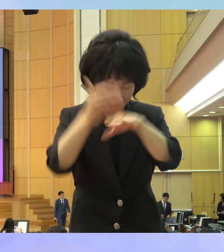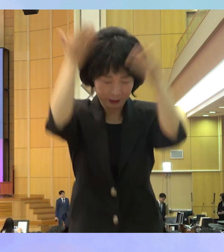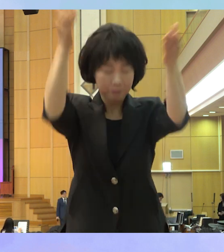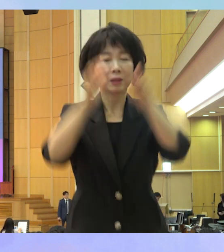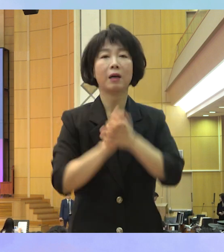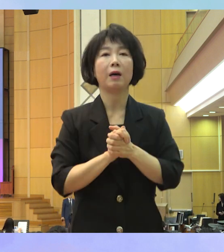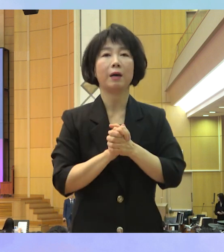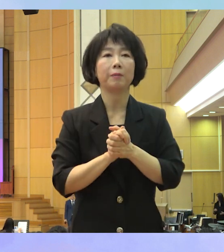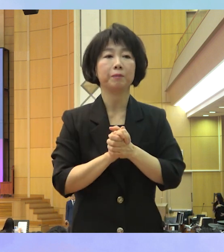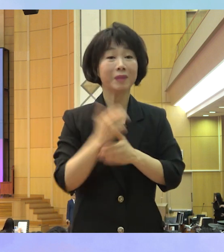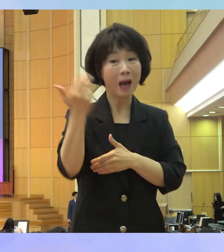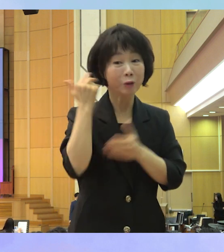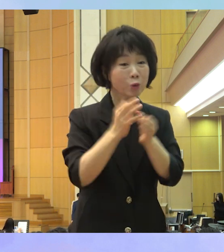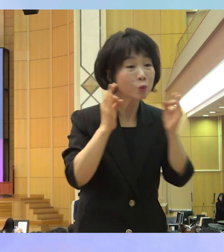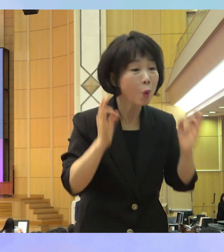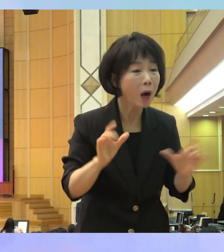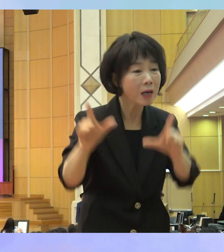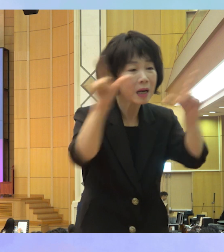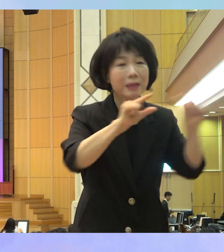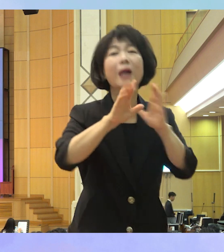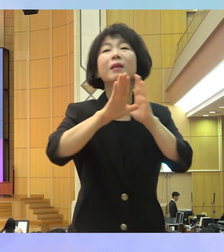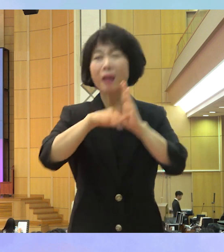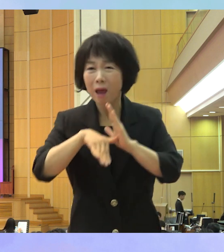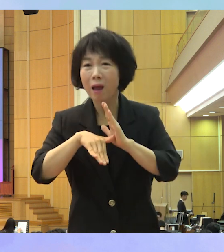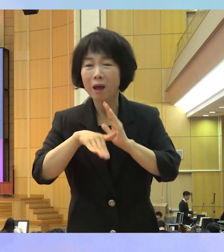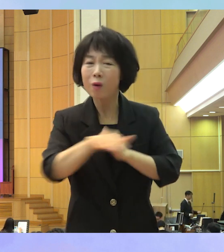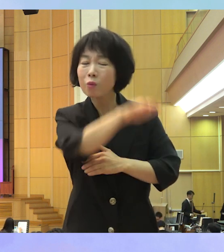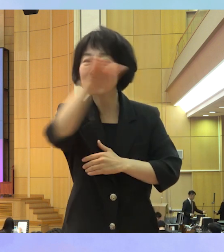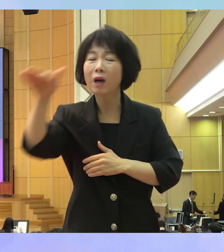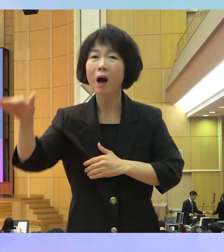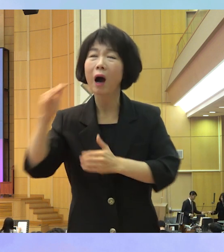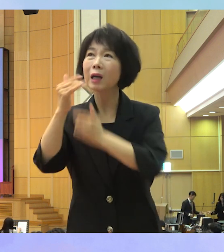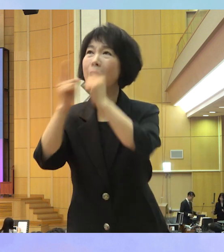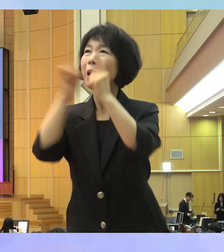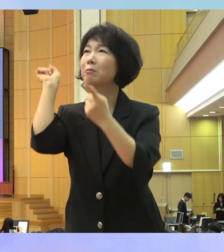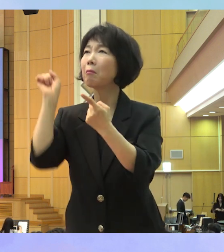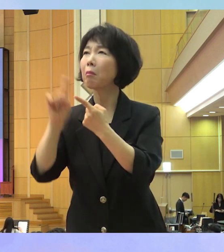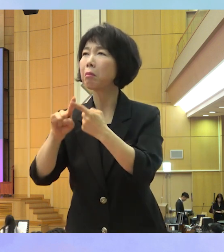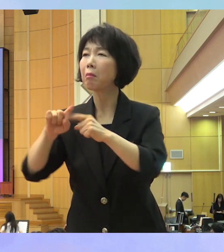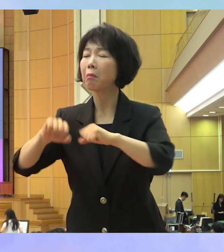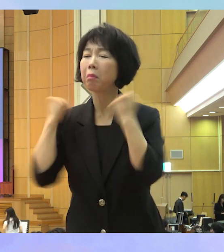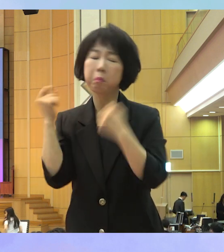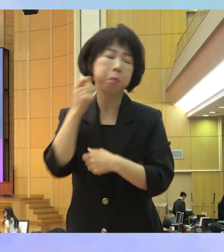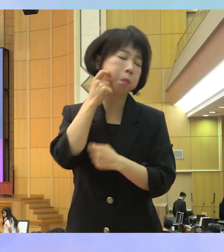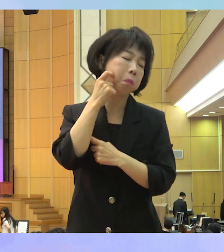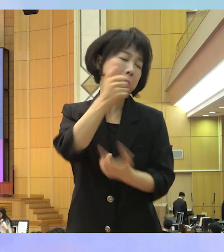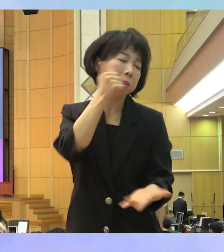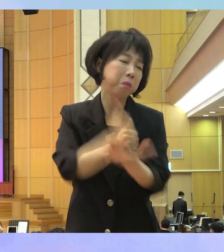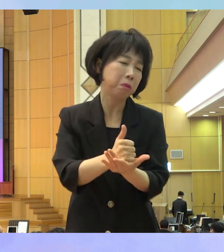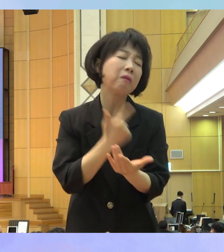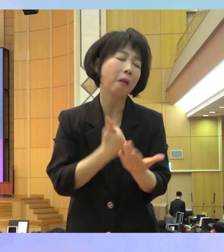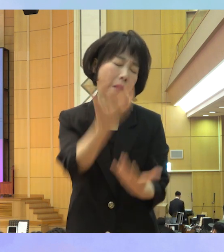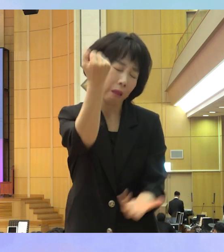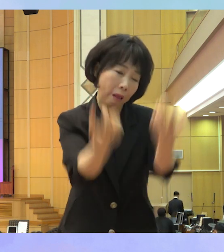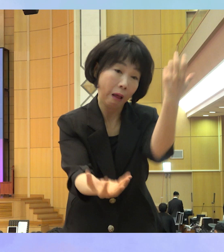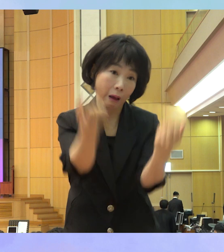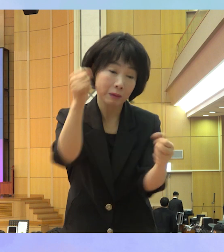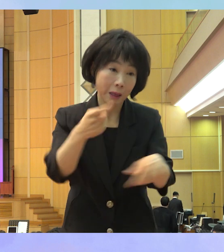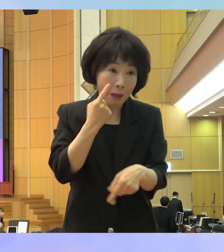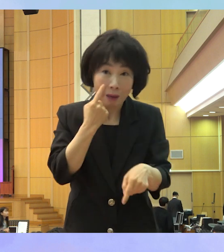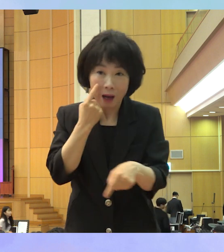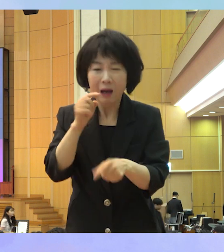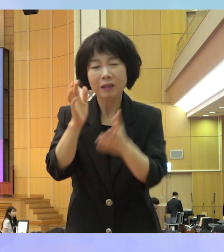감사드립니다. 한 주일 동안 세상 가운데서 주의 뜻대로 말씀대로 살아가지 못하였던 허물과 죄를 가지고 나왔습니다. 이